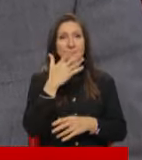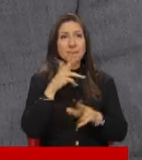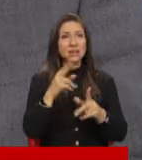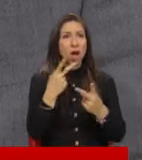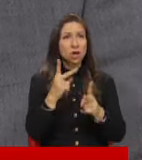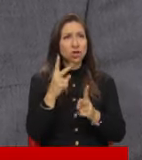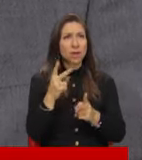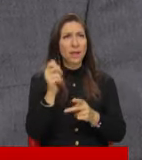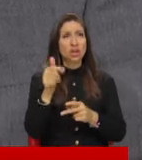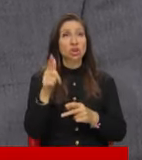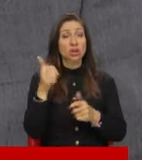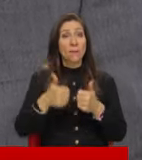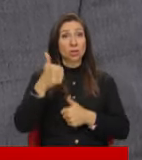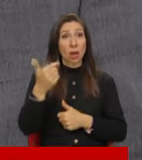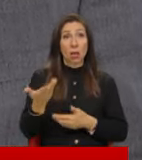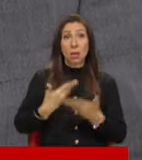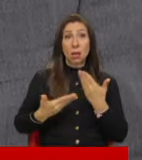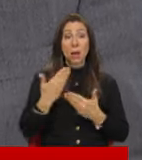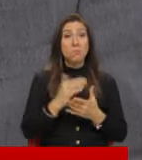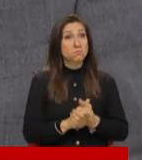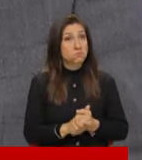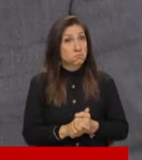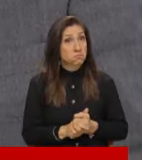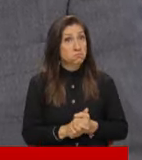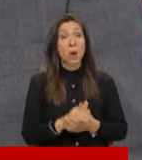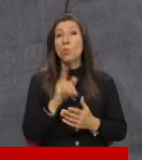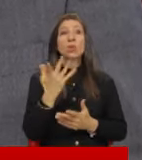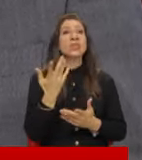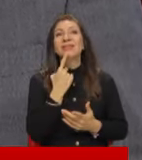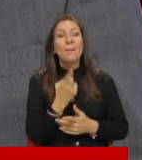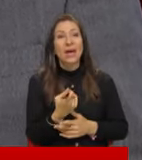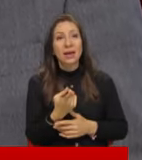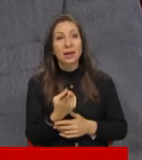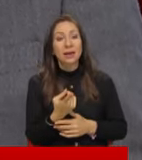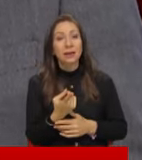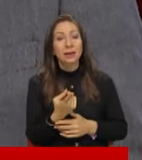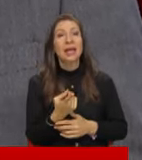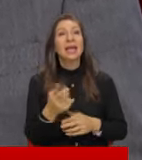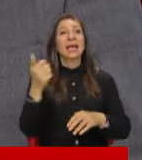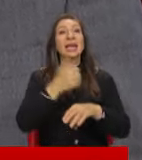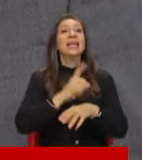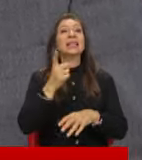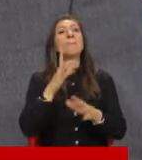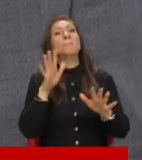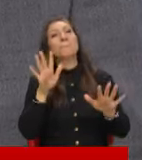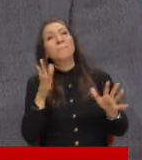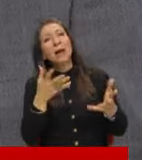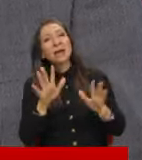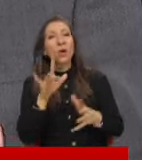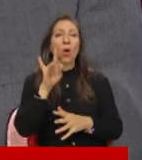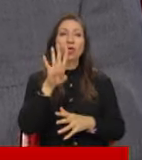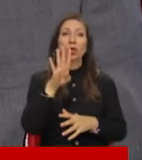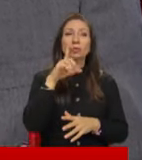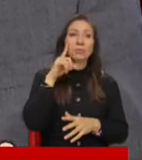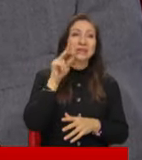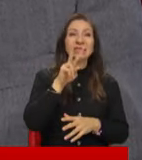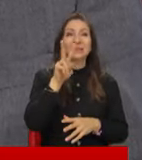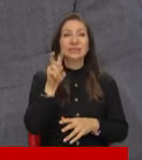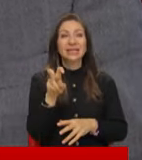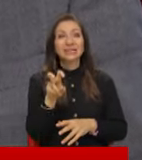açıklamalar ilçe başkanımız tarafından yapıldı Şimdi bu şunu gösteriyor artık iktidar belki 14 Mayıs ve